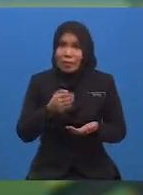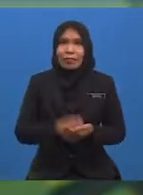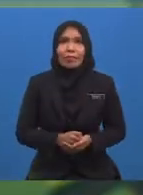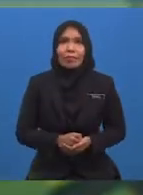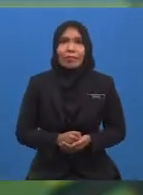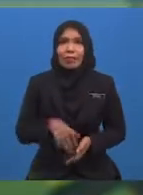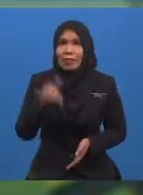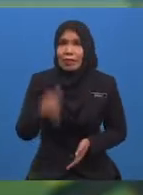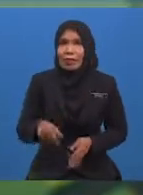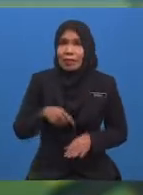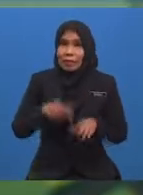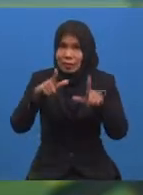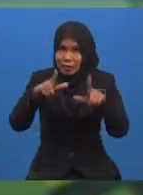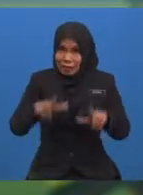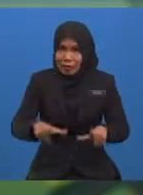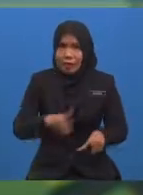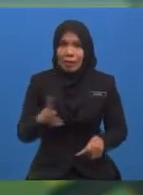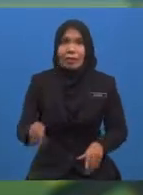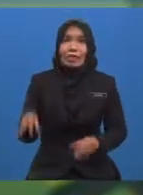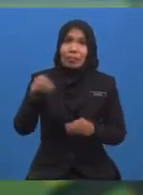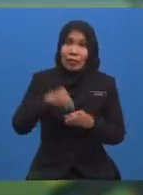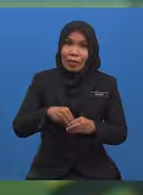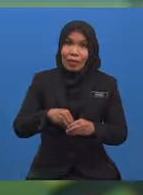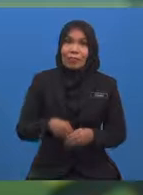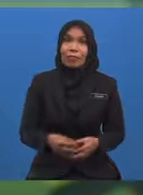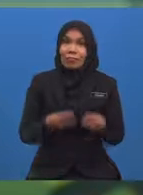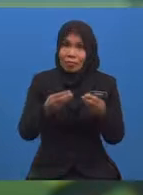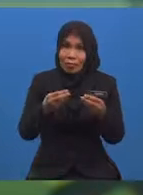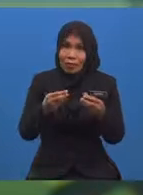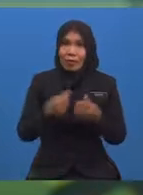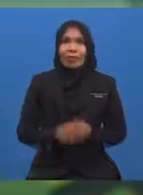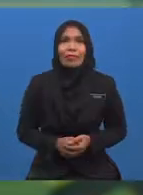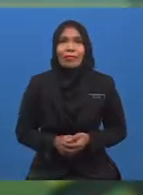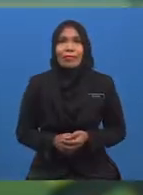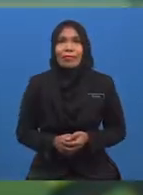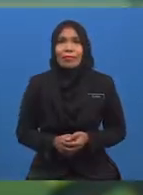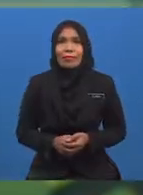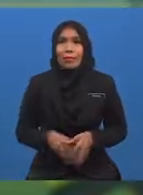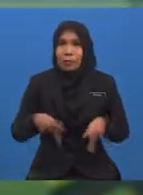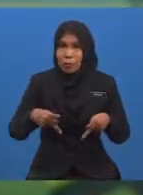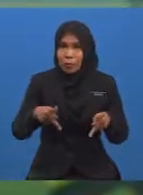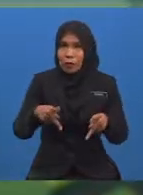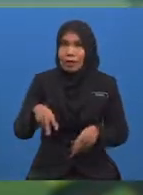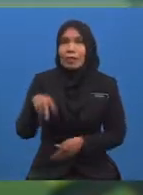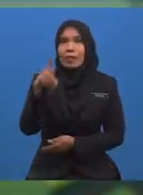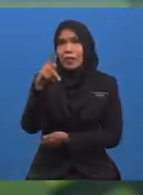tanah. Proses ini dinamakan sebagai proses percambahan.